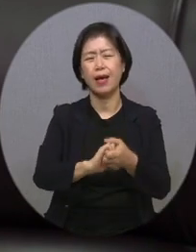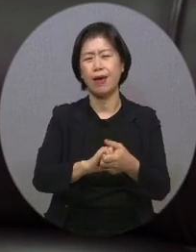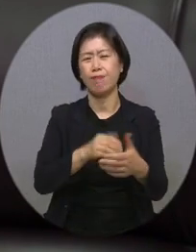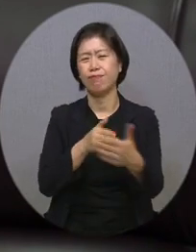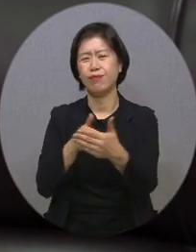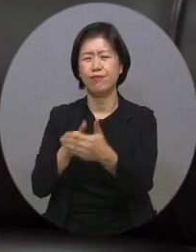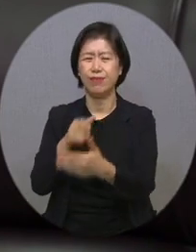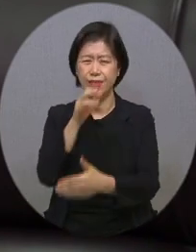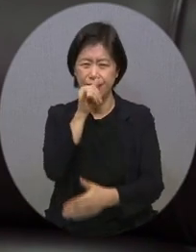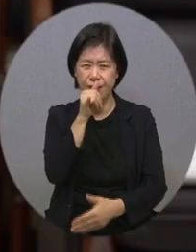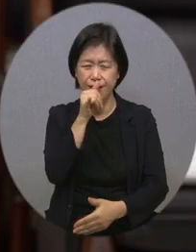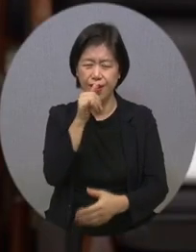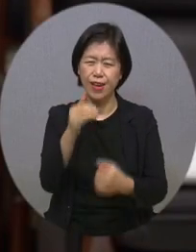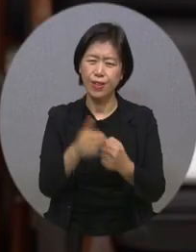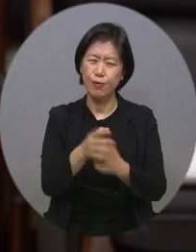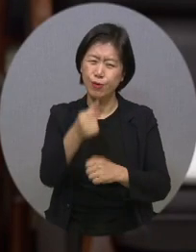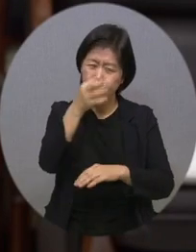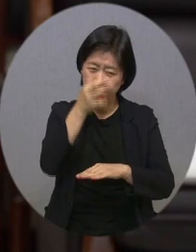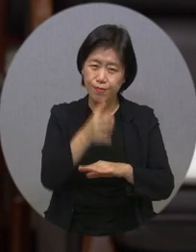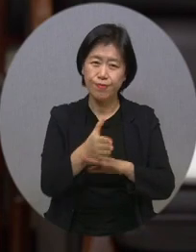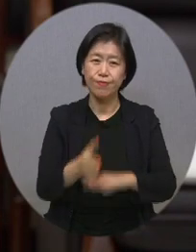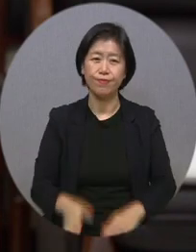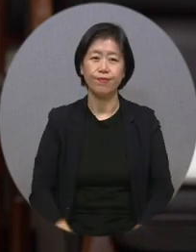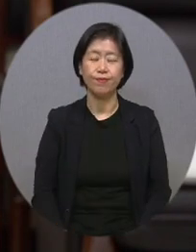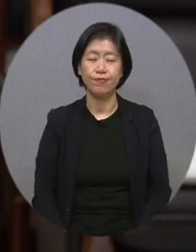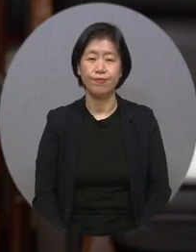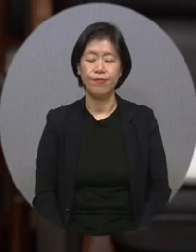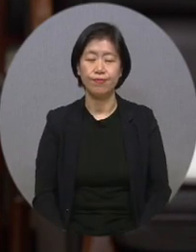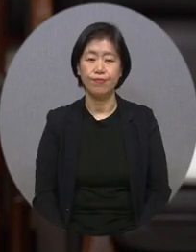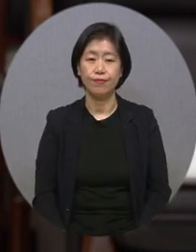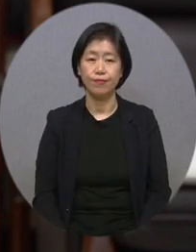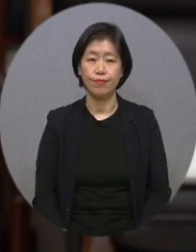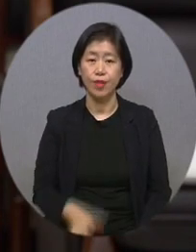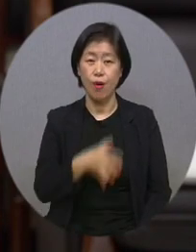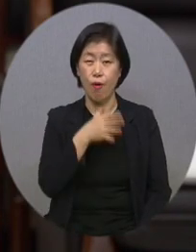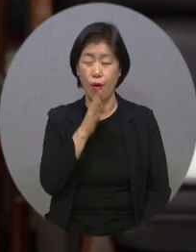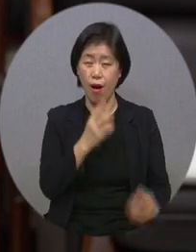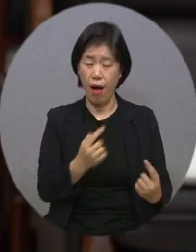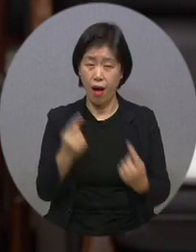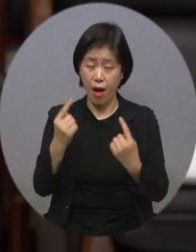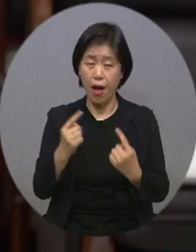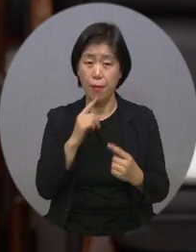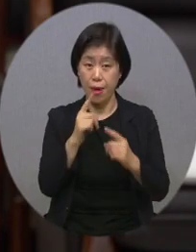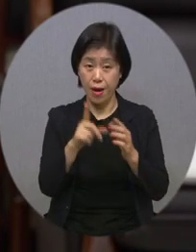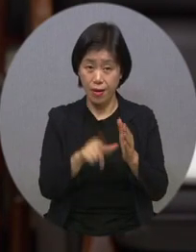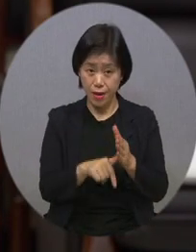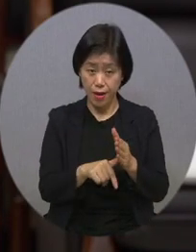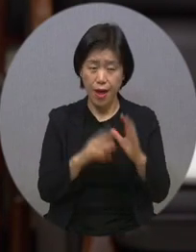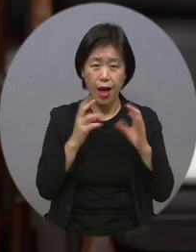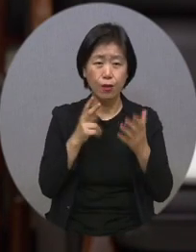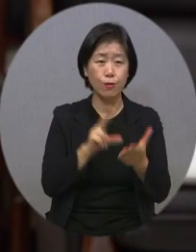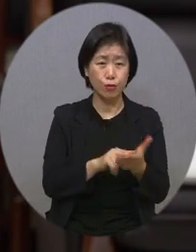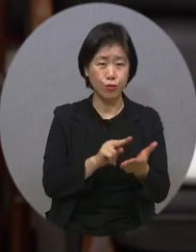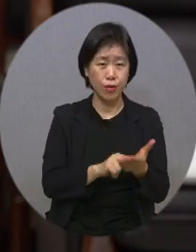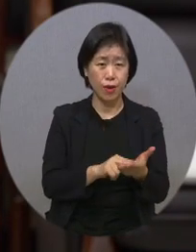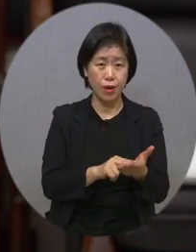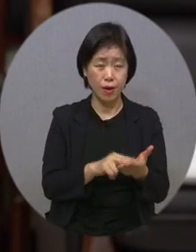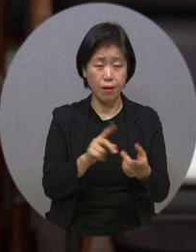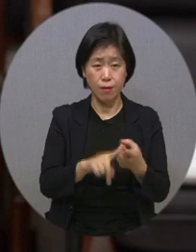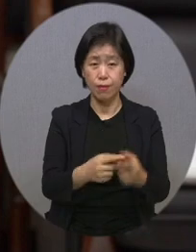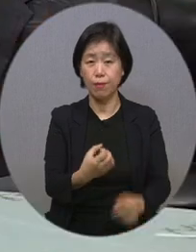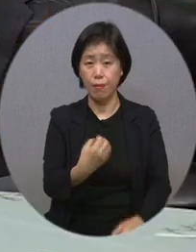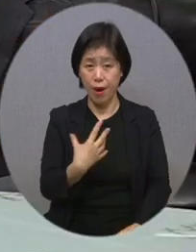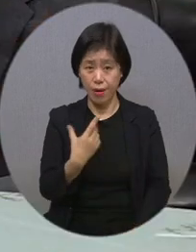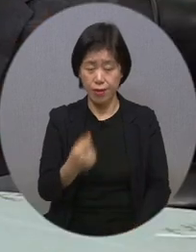그런 부분들이. 그좀 전에 고령화 말씀하시면서 그 아동 문제도 말씀하셨어요. 당연히 지금 출산율이